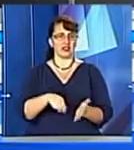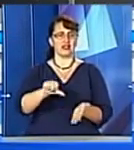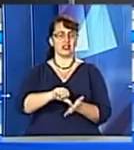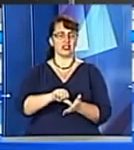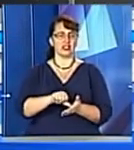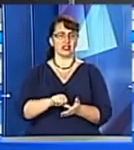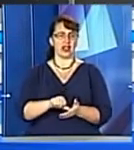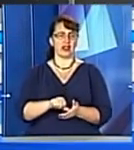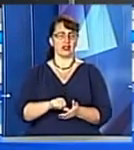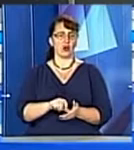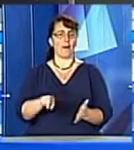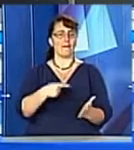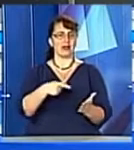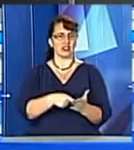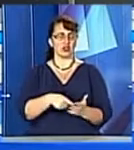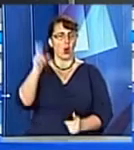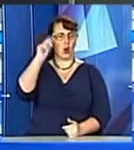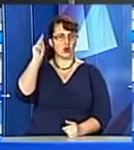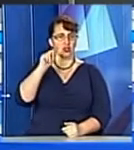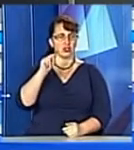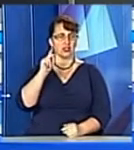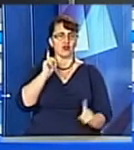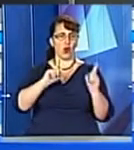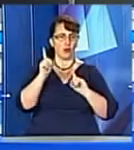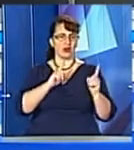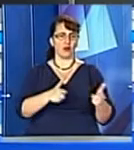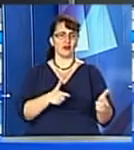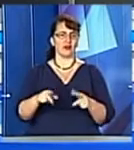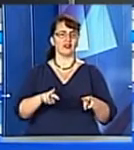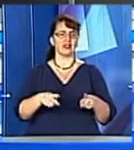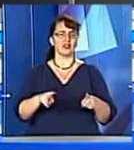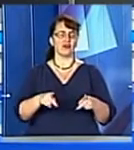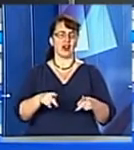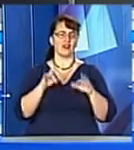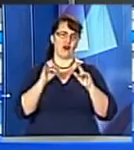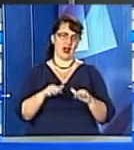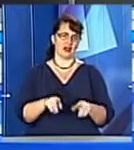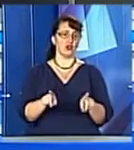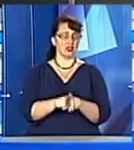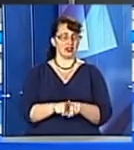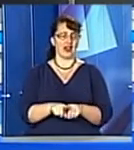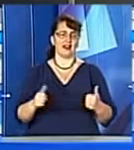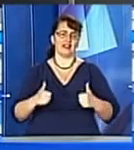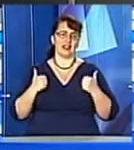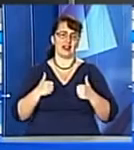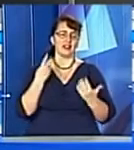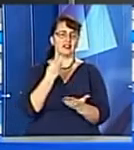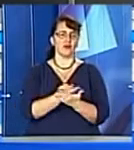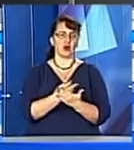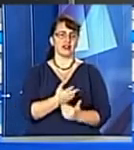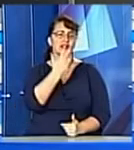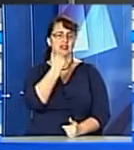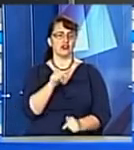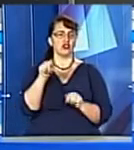міського учнівського парламенту підготували танцювальний флешмоб. Таким чином вони намагалися показати